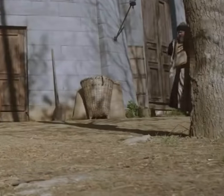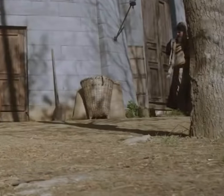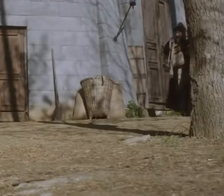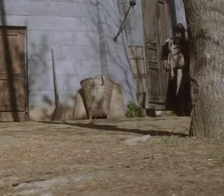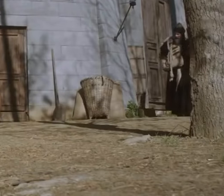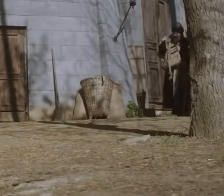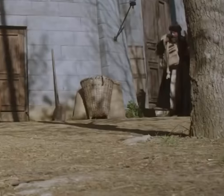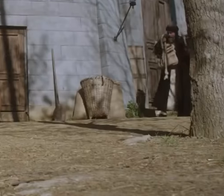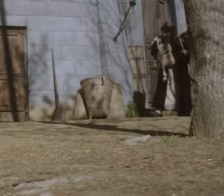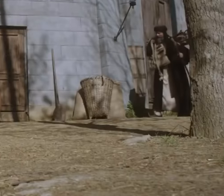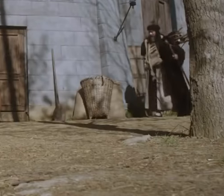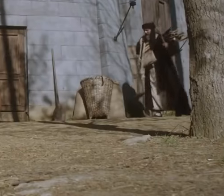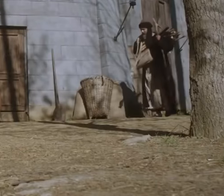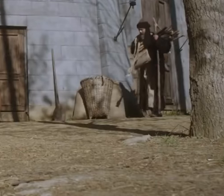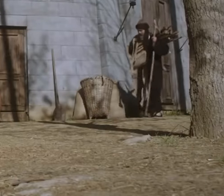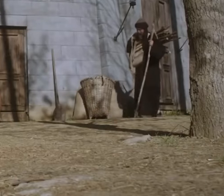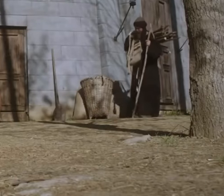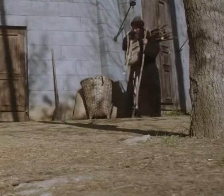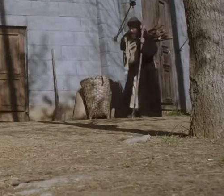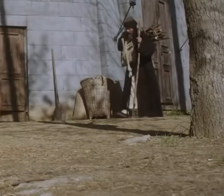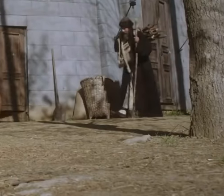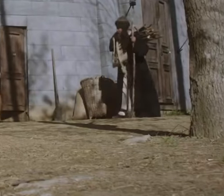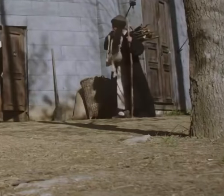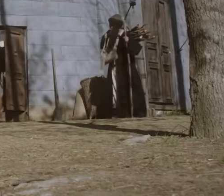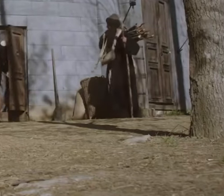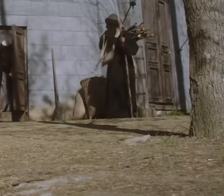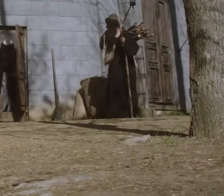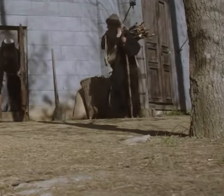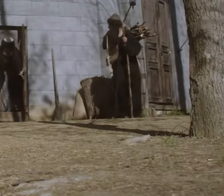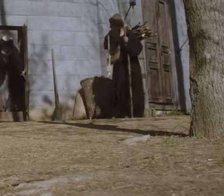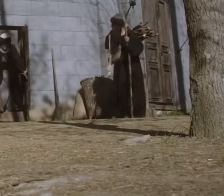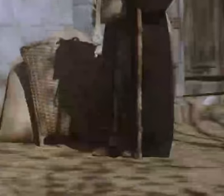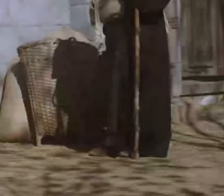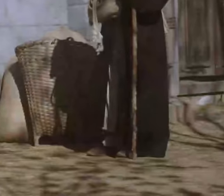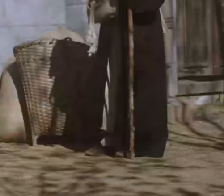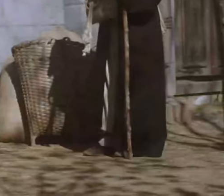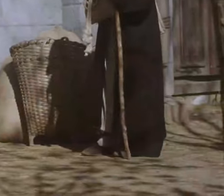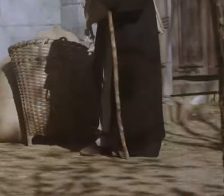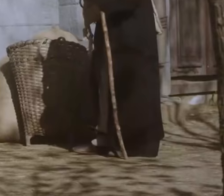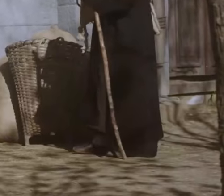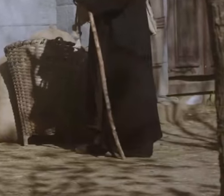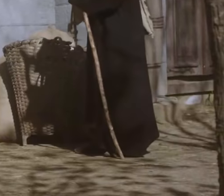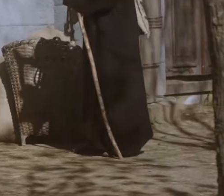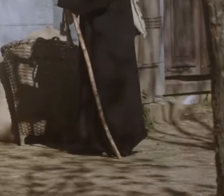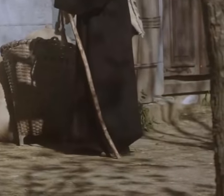Geçmişe dönüş. Yunus dergahın harem kapısından çıkan Şeyh ile karşılaştı.